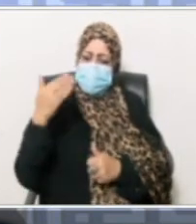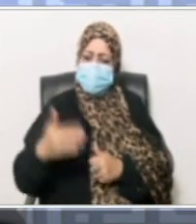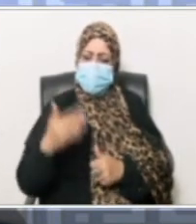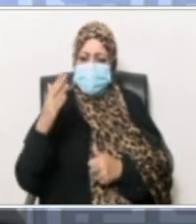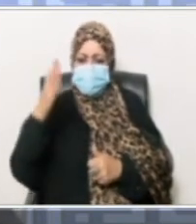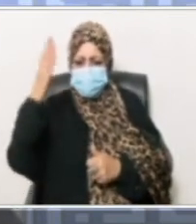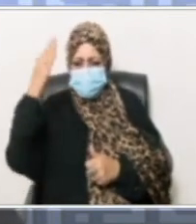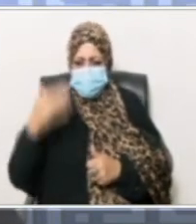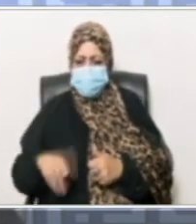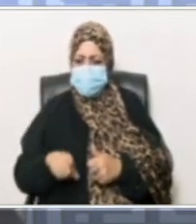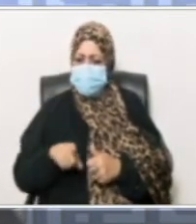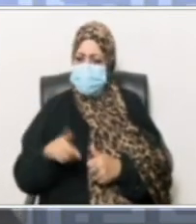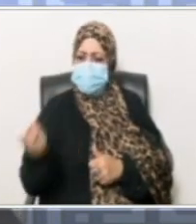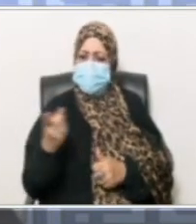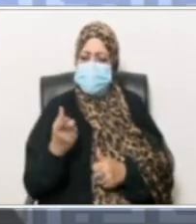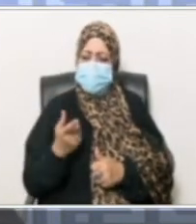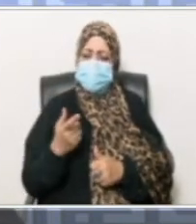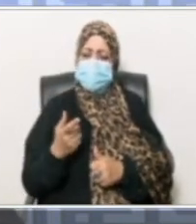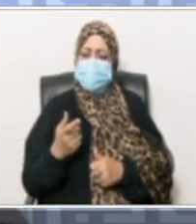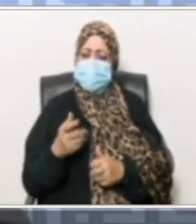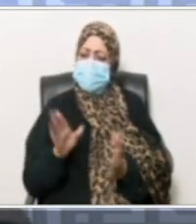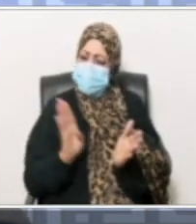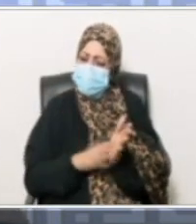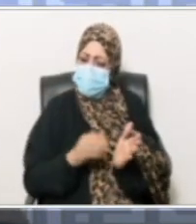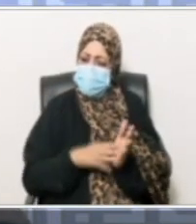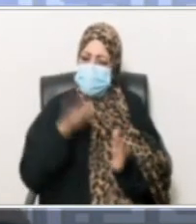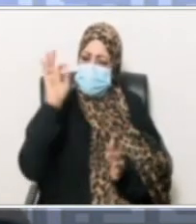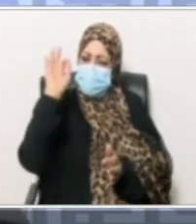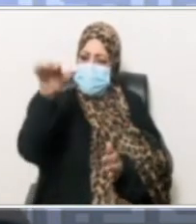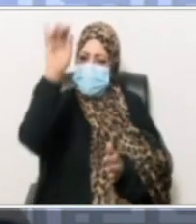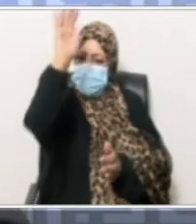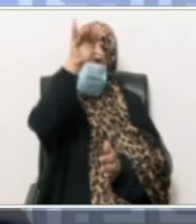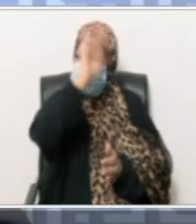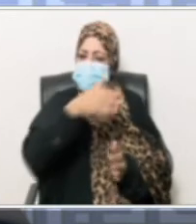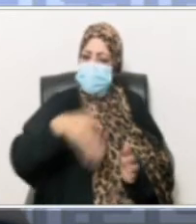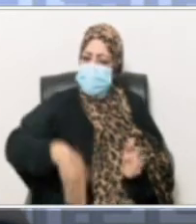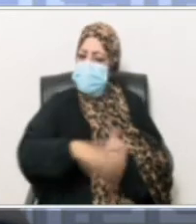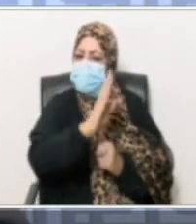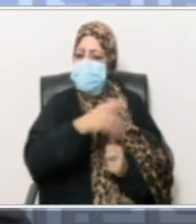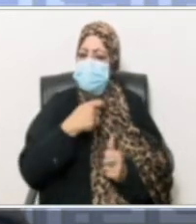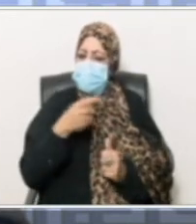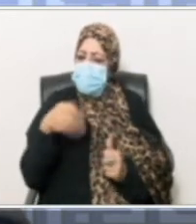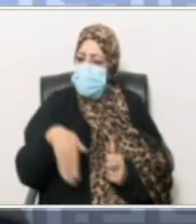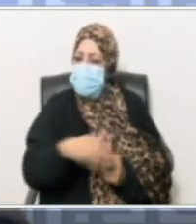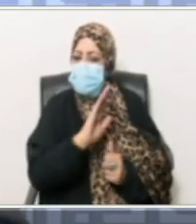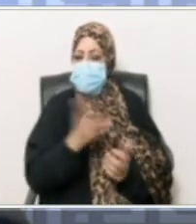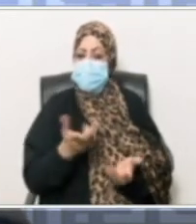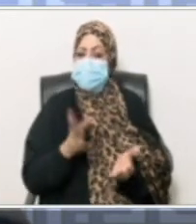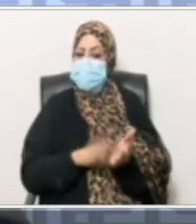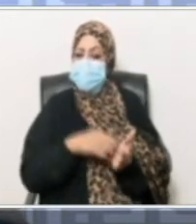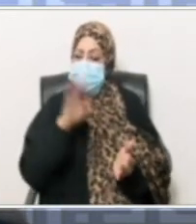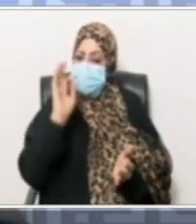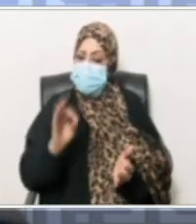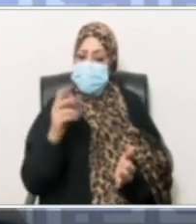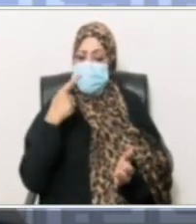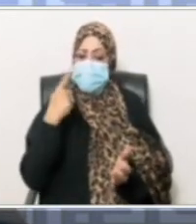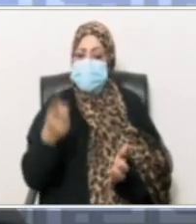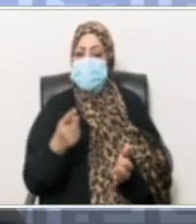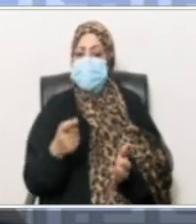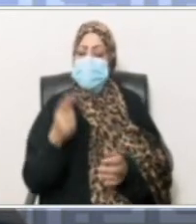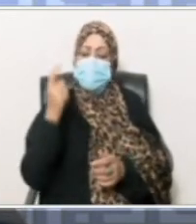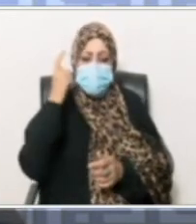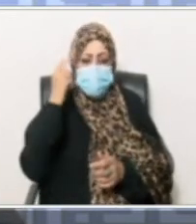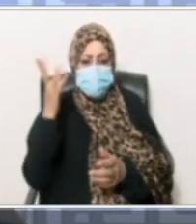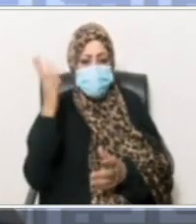وإلا شنو عندها شنو راه والله. لا، زور القبور للموعظة وللترحم، ويكون بين